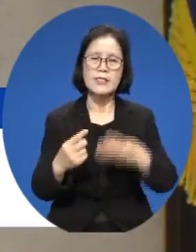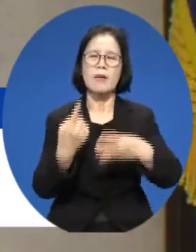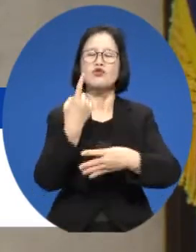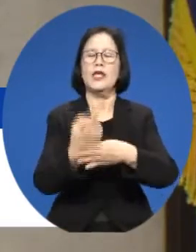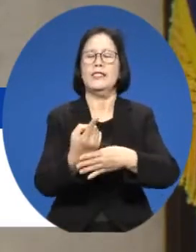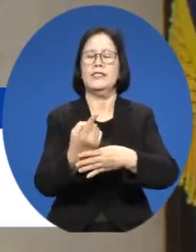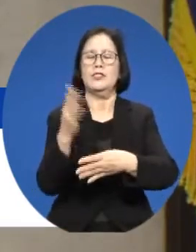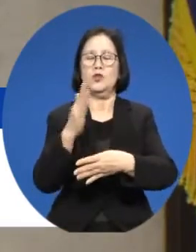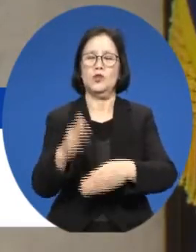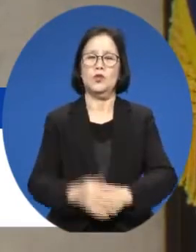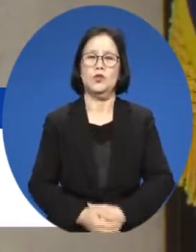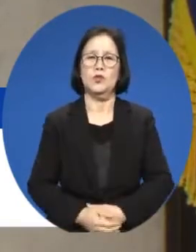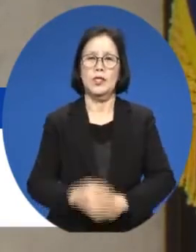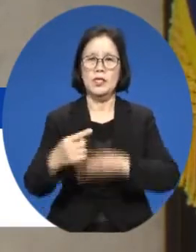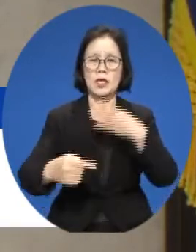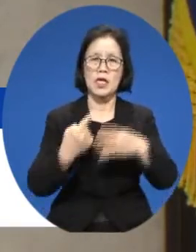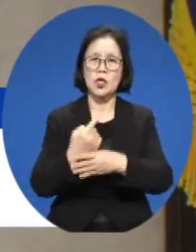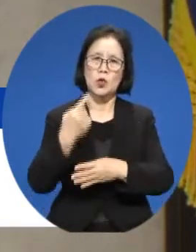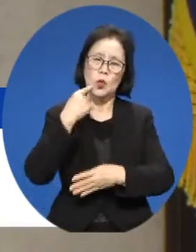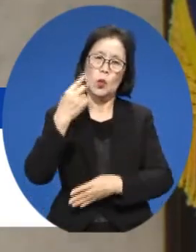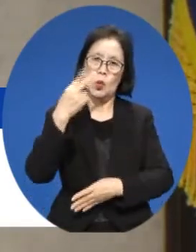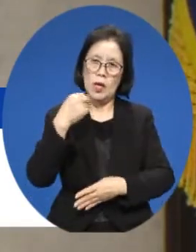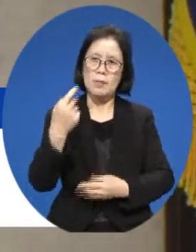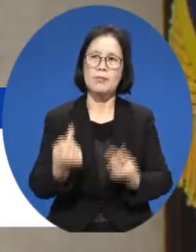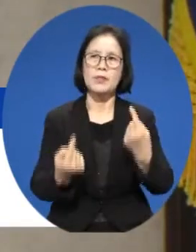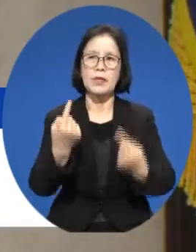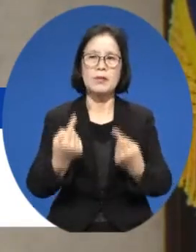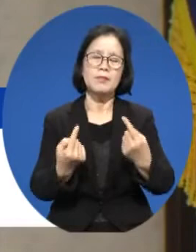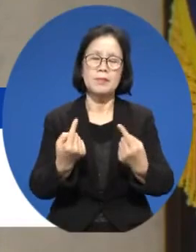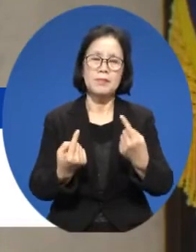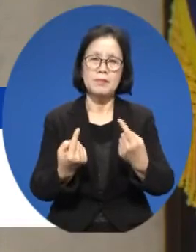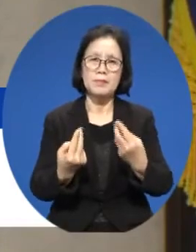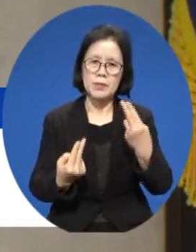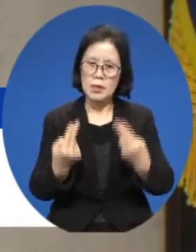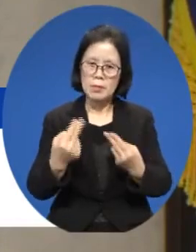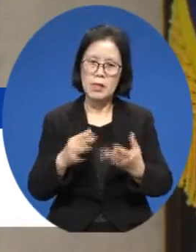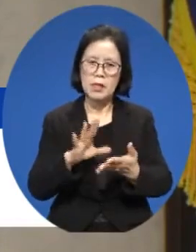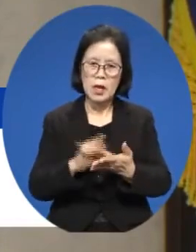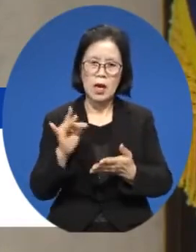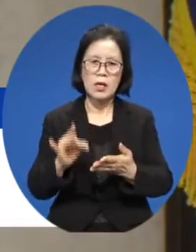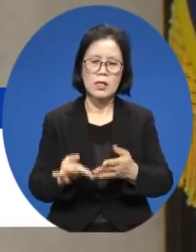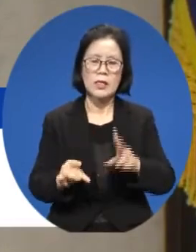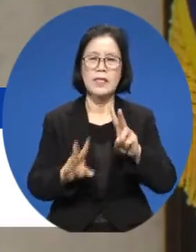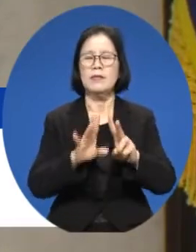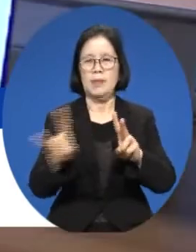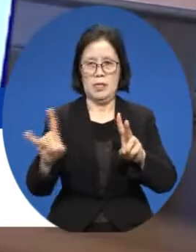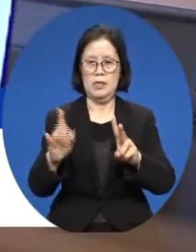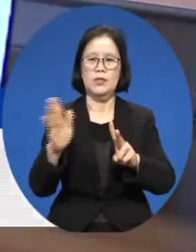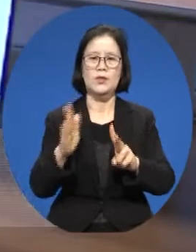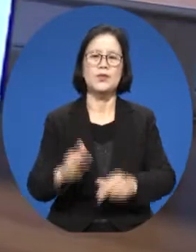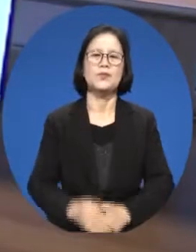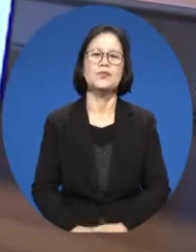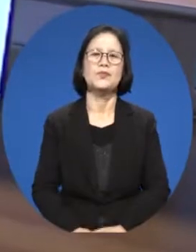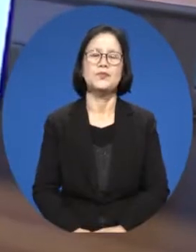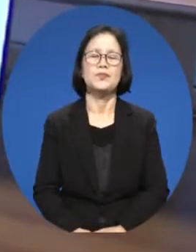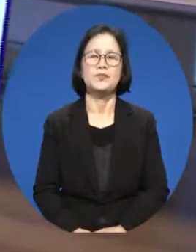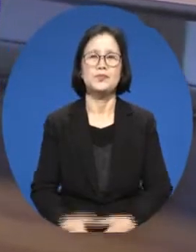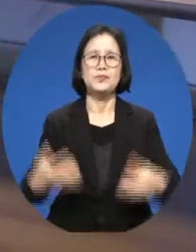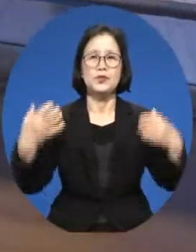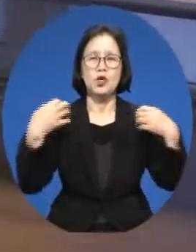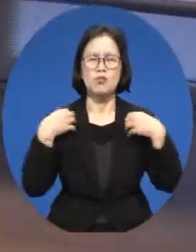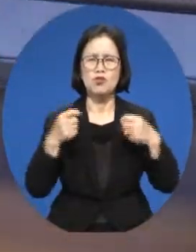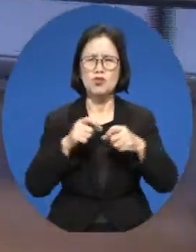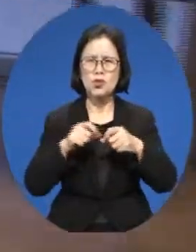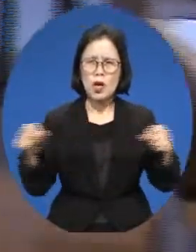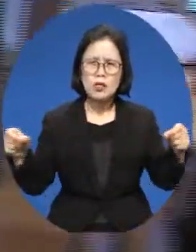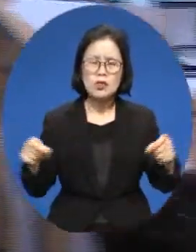수준, 계절 독감에 비해서는 약 2배 수준인 것으로 드러났습니다. 정부는